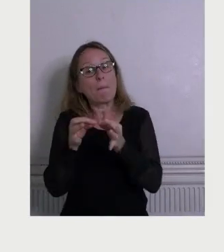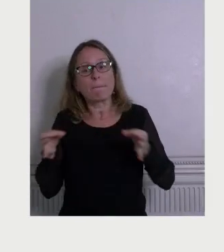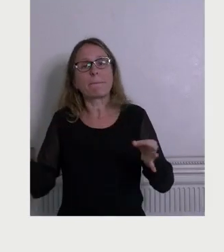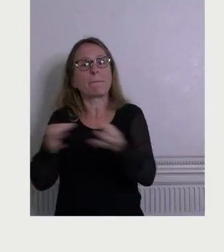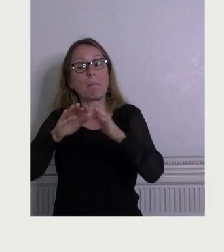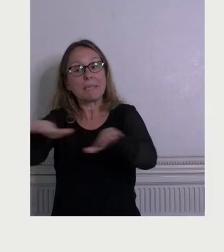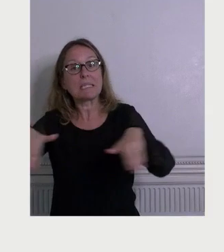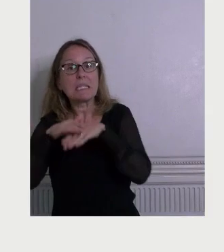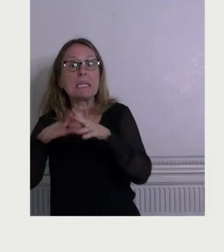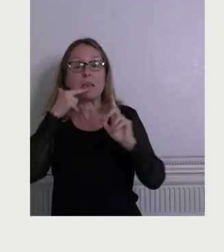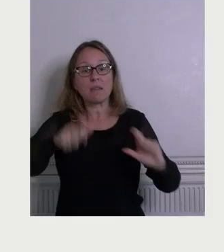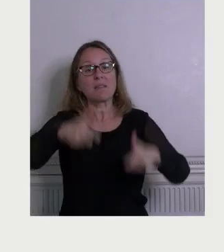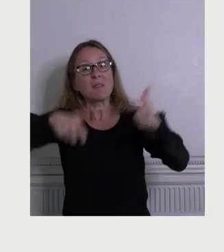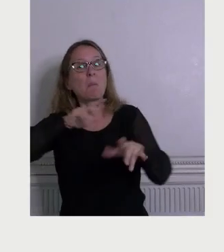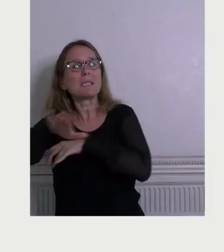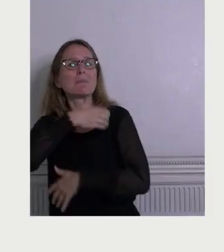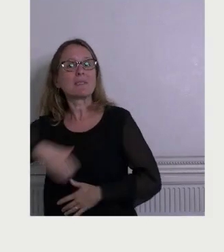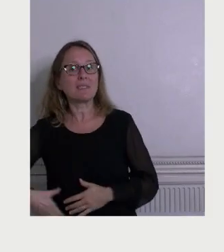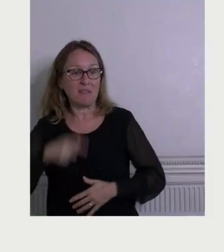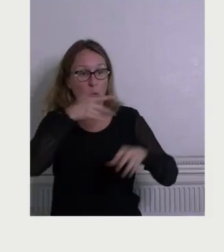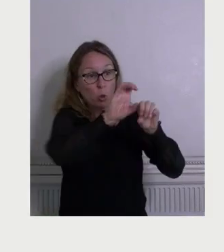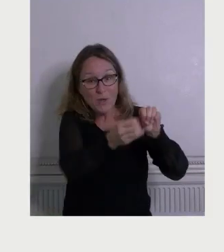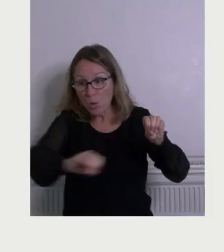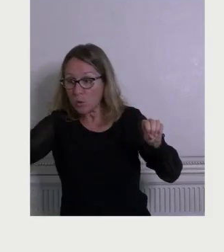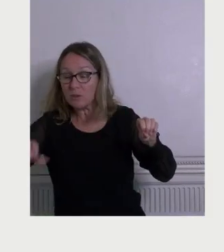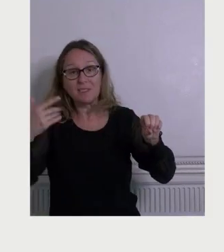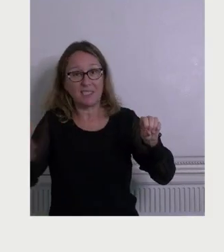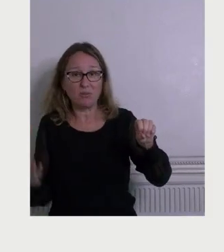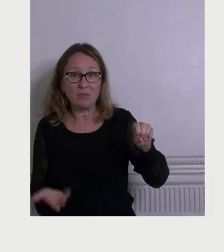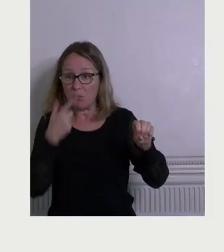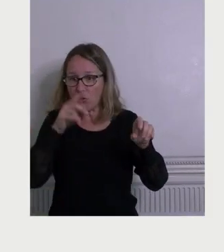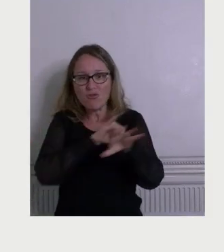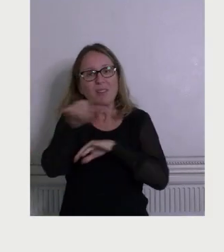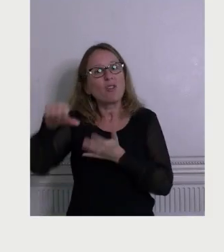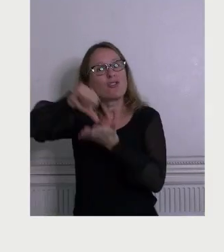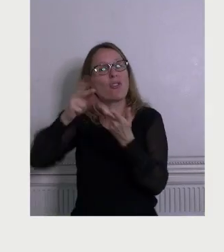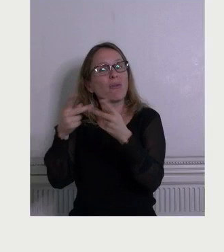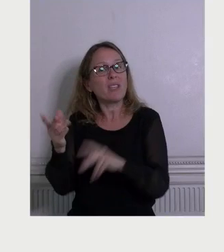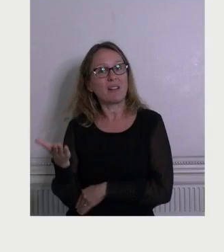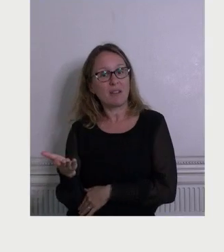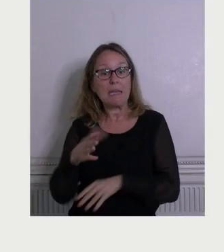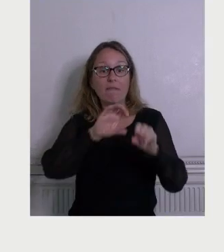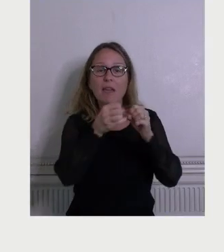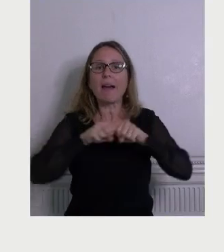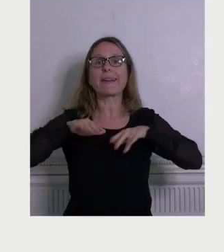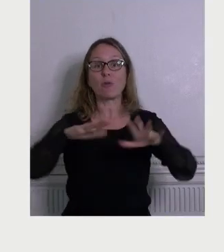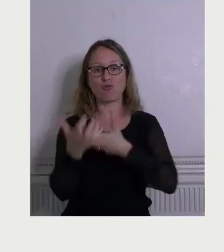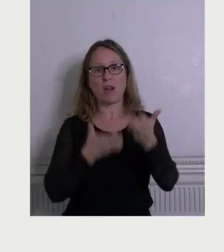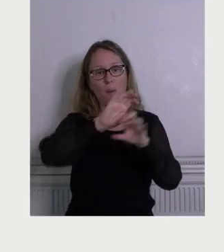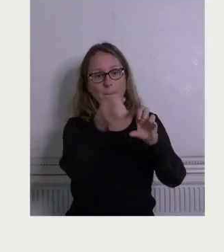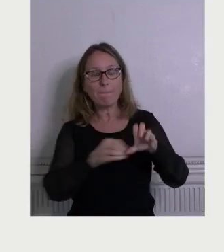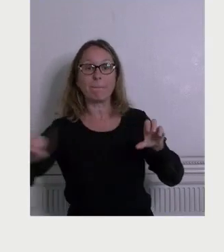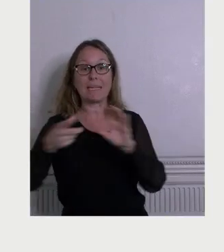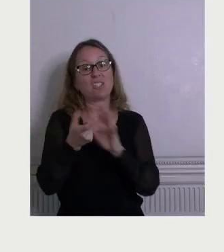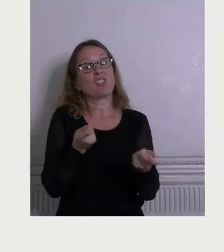le nombre, tout se fait aujourd'hui, ce qui permettra d'ailleurs de renforcer un peu les liens humains, hein, en se parlant au téléphone ou simplement physiquement,